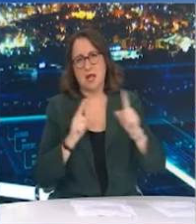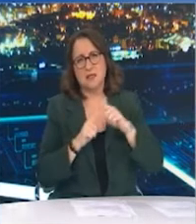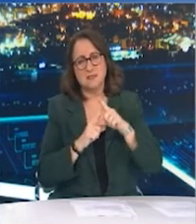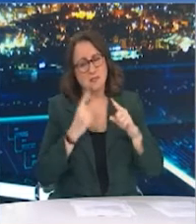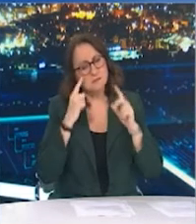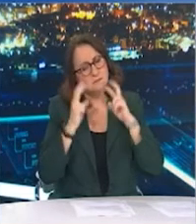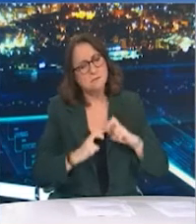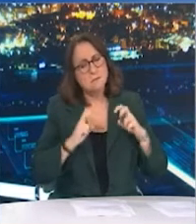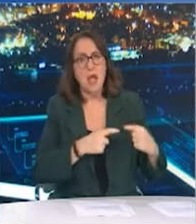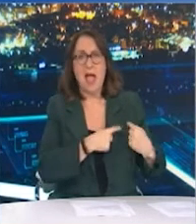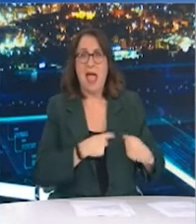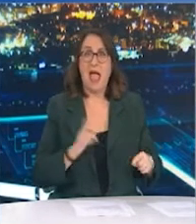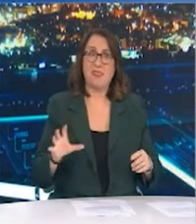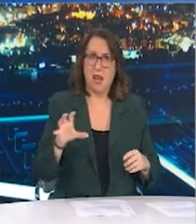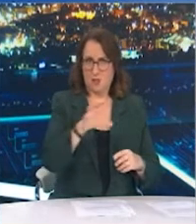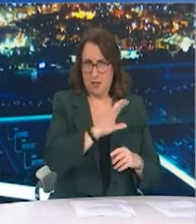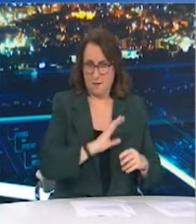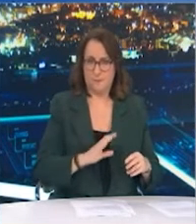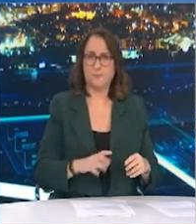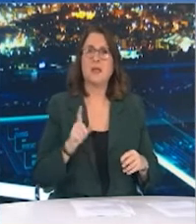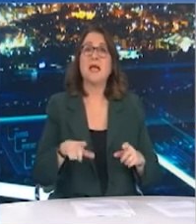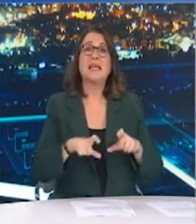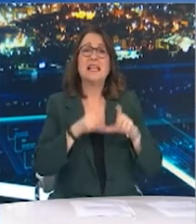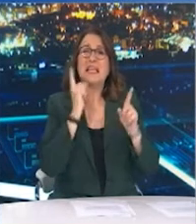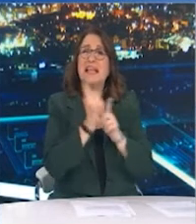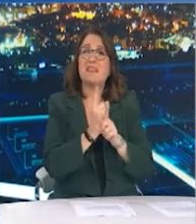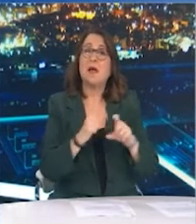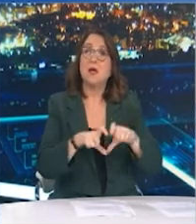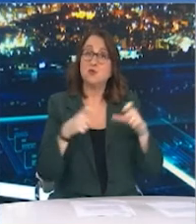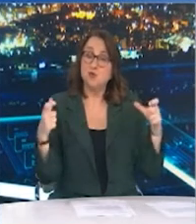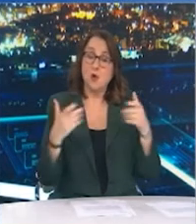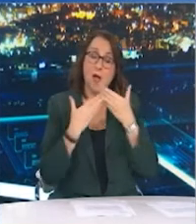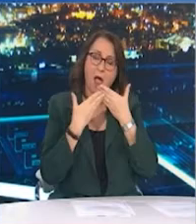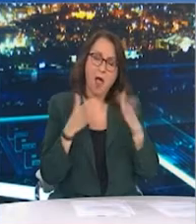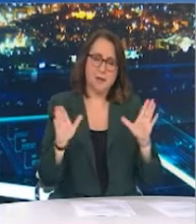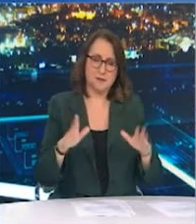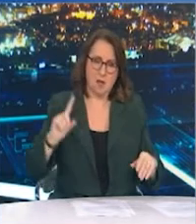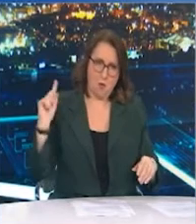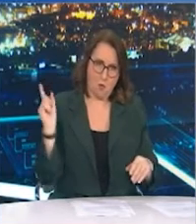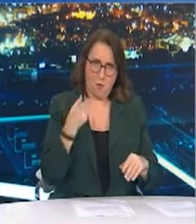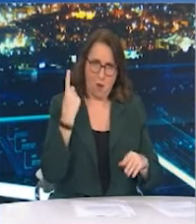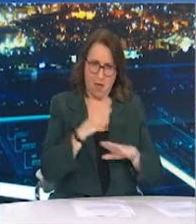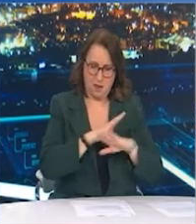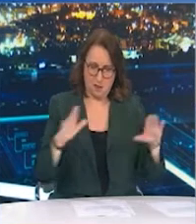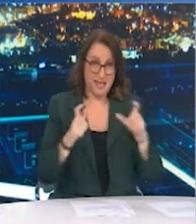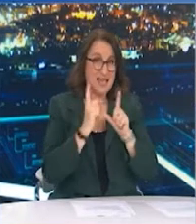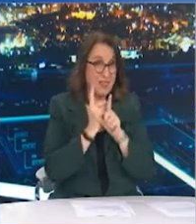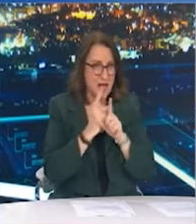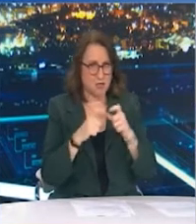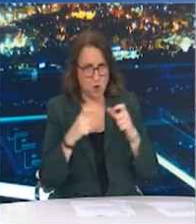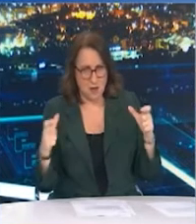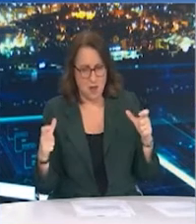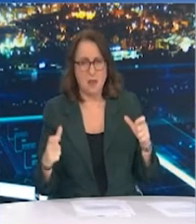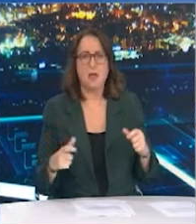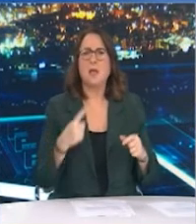σχολείων, σχολικών μονάδων ειδικής αγωγής και εκπαίδευσης όλων των βαθμίδων, καλούνται οι εκπαιδευτικοί των σχολείων αυτών,